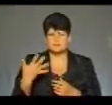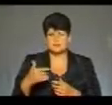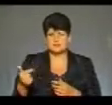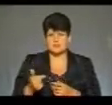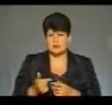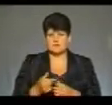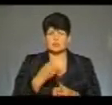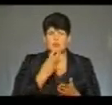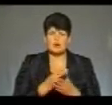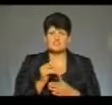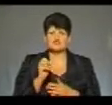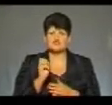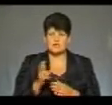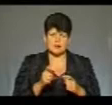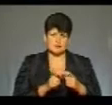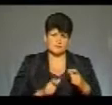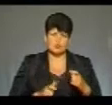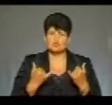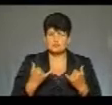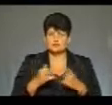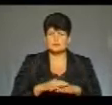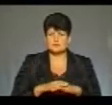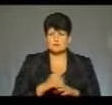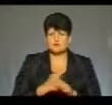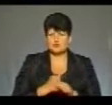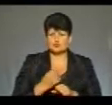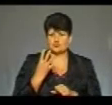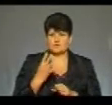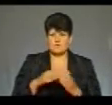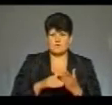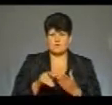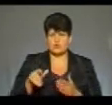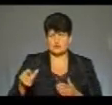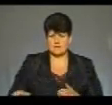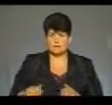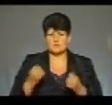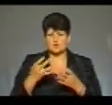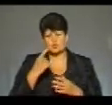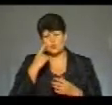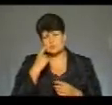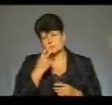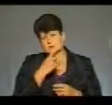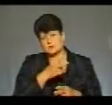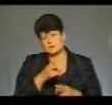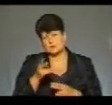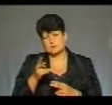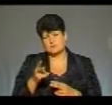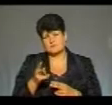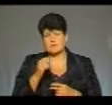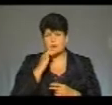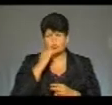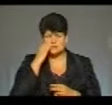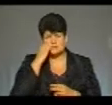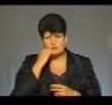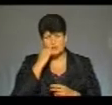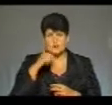гривень. Показує чеки. Сьогодні у супермаркеті працює четверо волонтерів. Ми просто оцінюємо, бабуся старша,